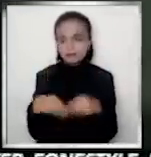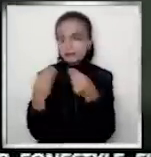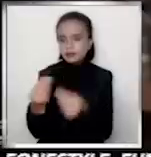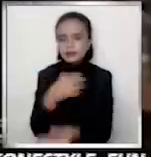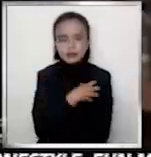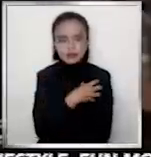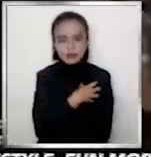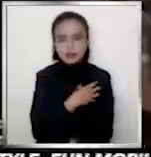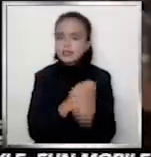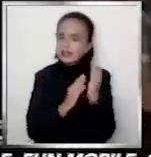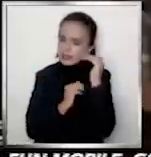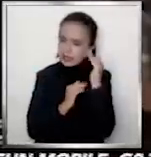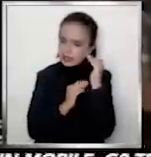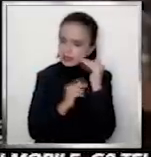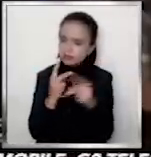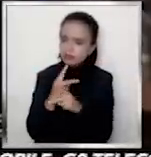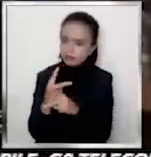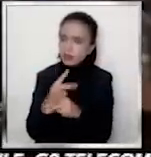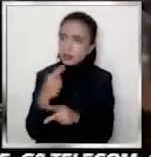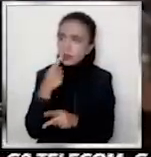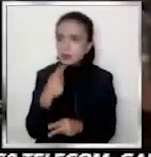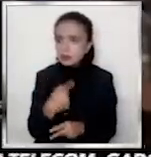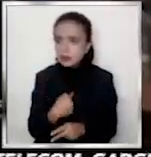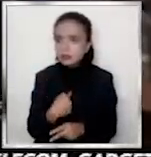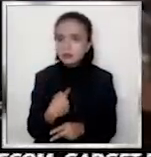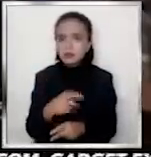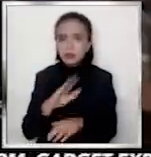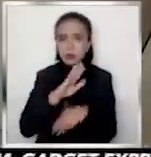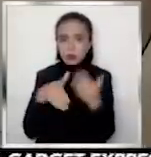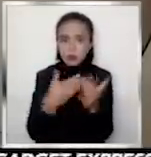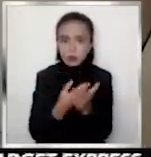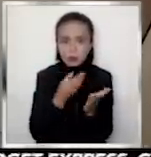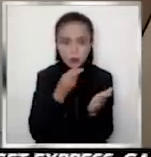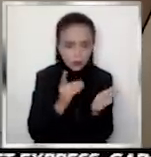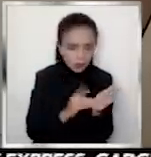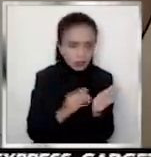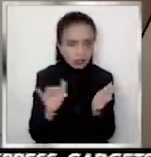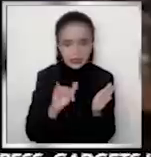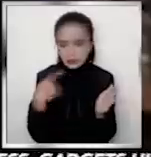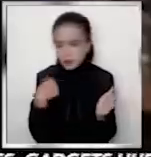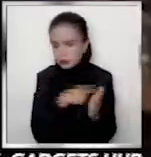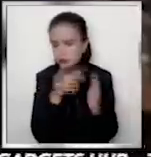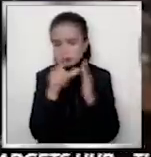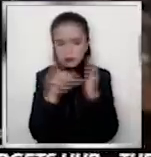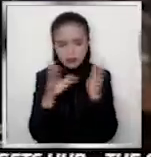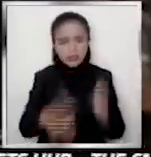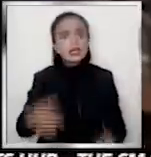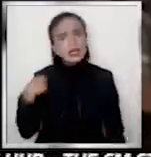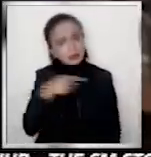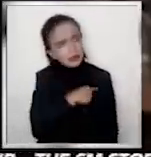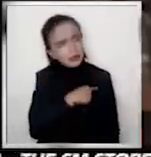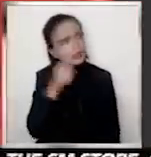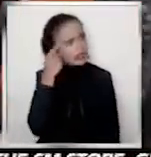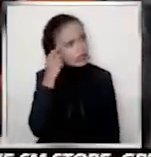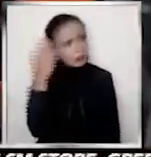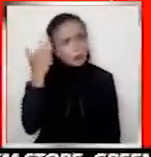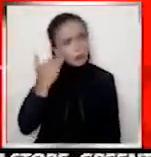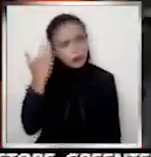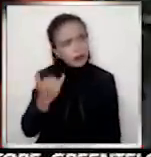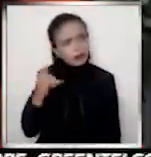safeguards ay i-follow. Ang report sa amin ay pinalabas lahat ng occupants, pati yung lawyers namin. Nagtataka lang kami, o bakit nyo palalabas yung pati yung